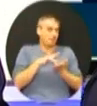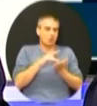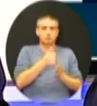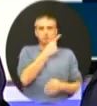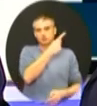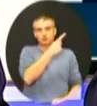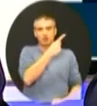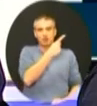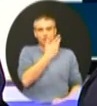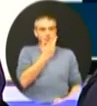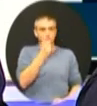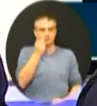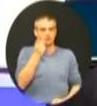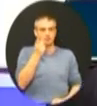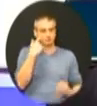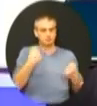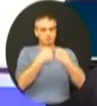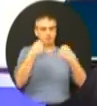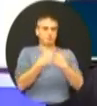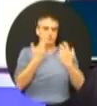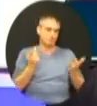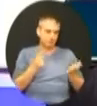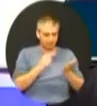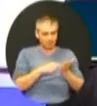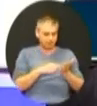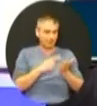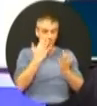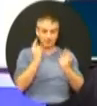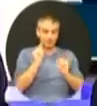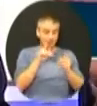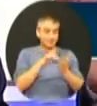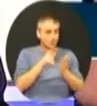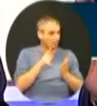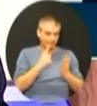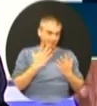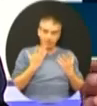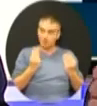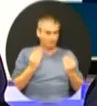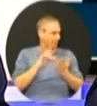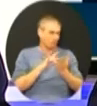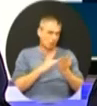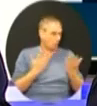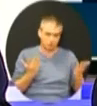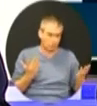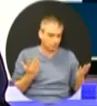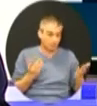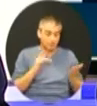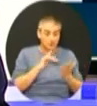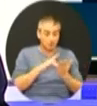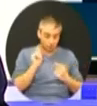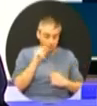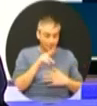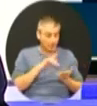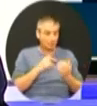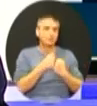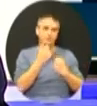שהשר שלך אתה בתק אטו לכן חזקה שכשמגיעים למקומות האלה ואין כל כך הרבה מקומות כאלה המקומות כשמגיעים